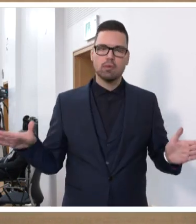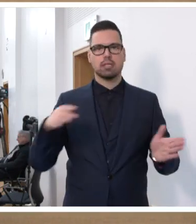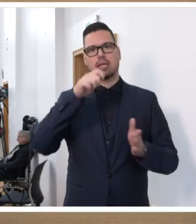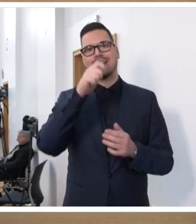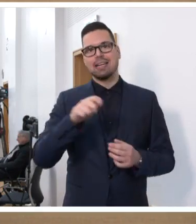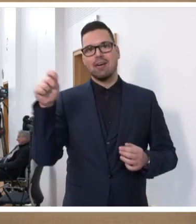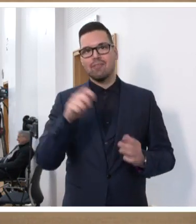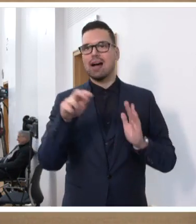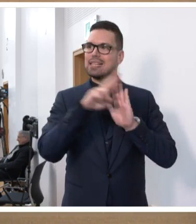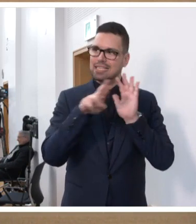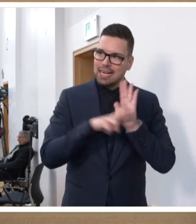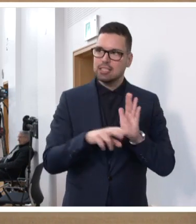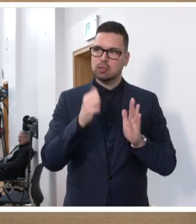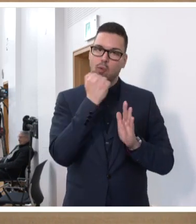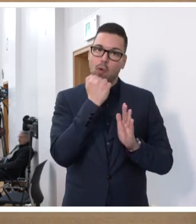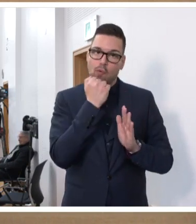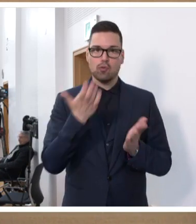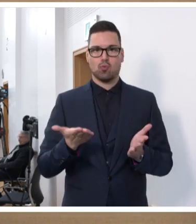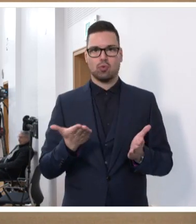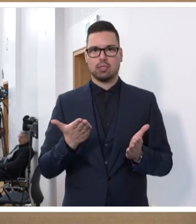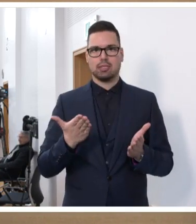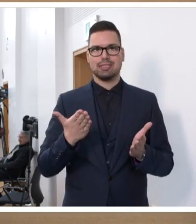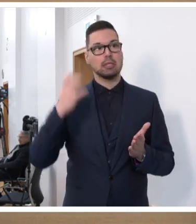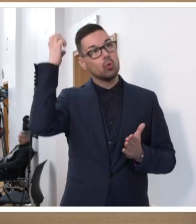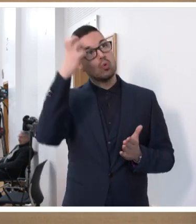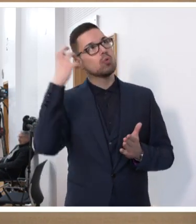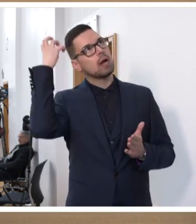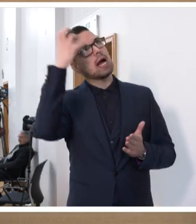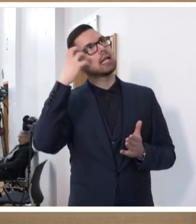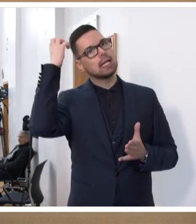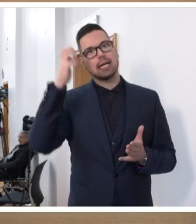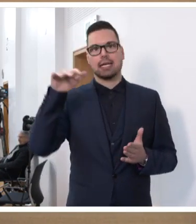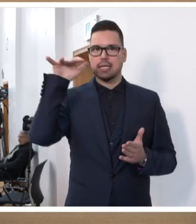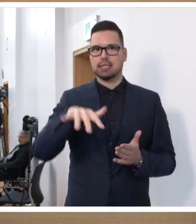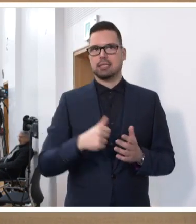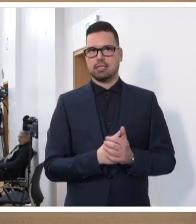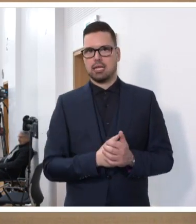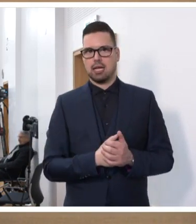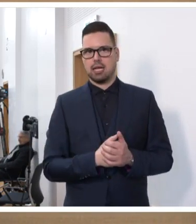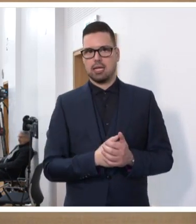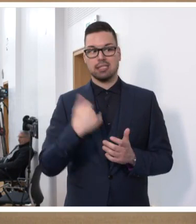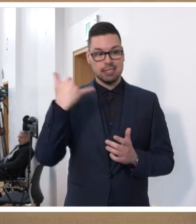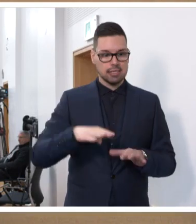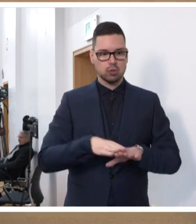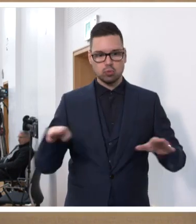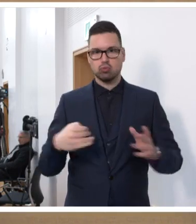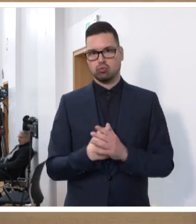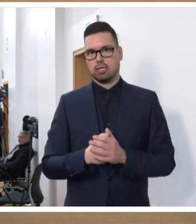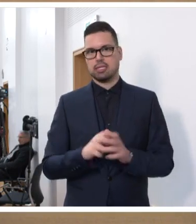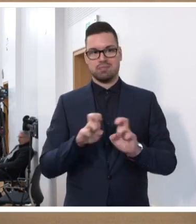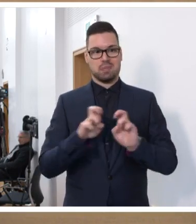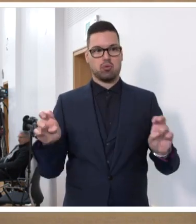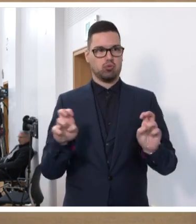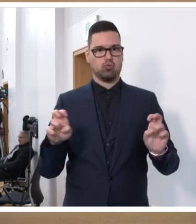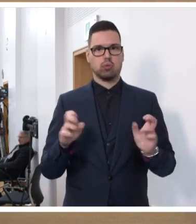der Hoffnung, dass sich zumindest einem Nachdenken und Analysieren des momentanen Zustandes im Ausschuss sich